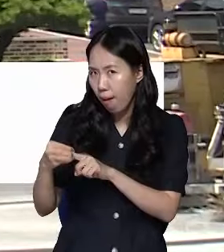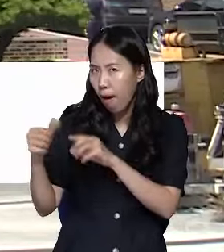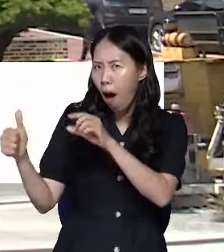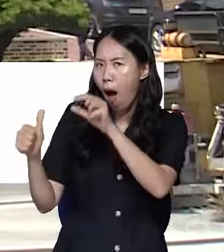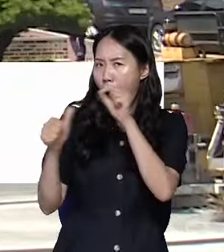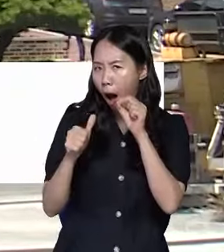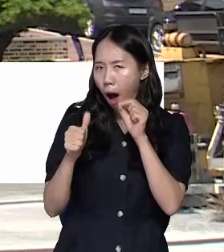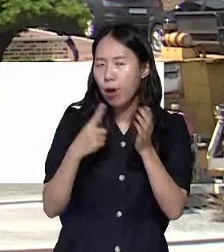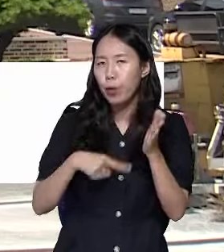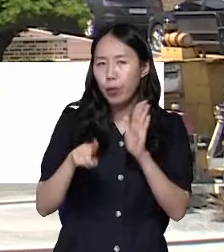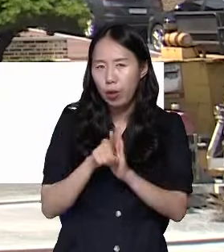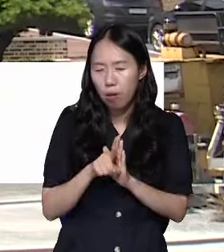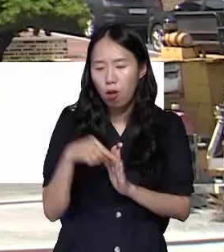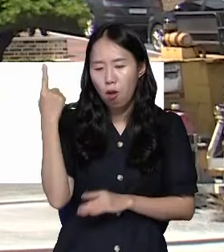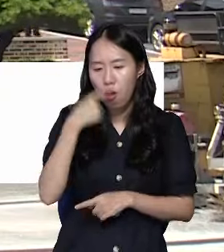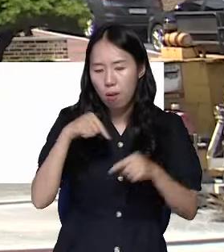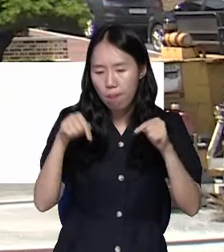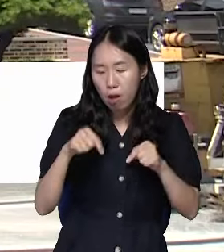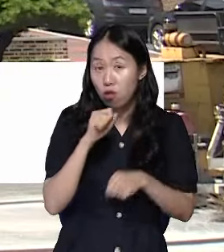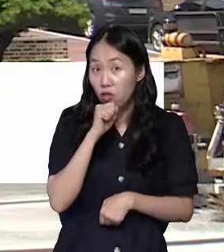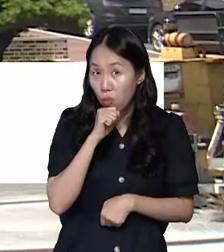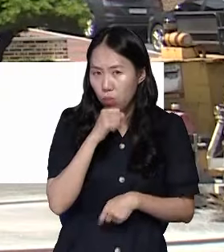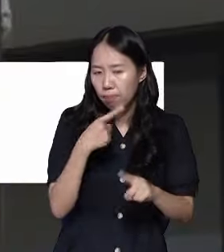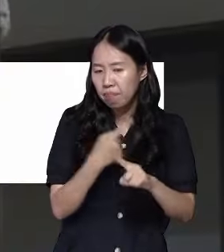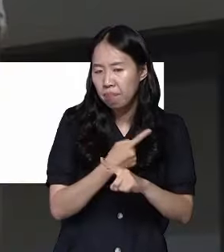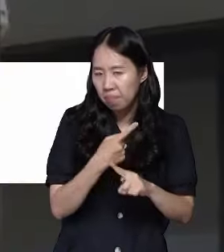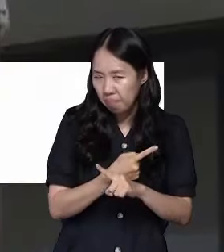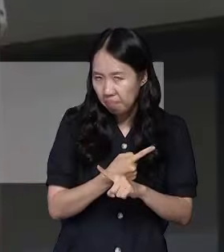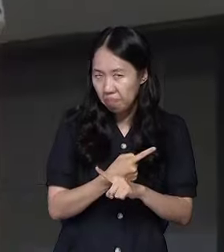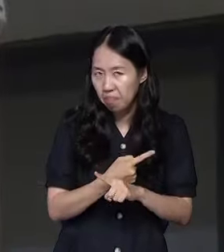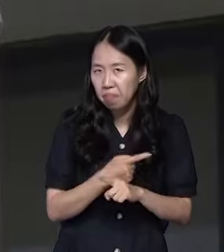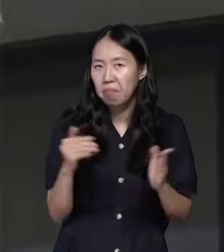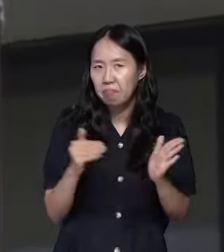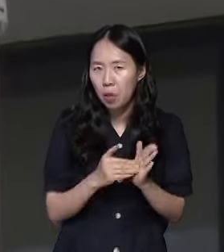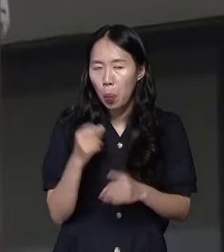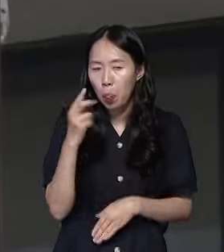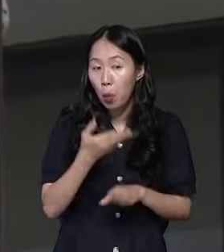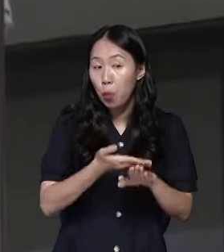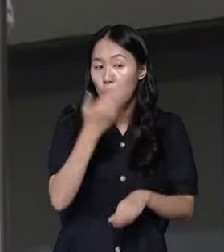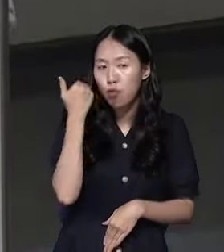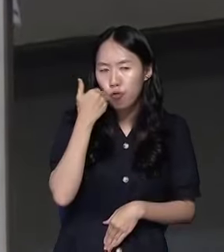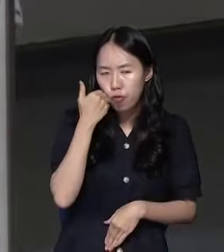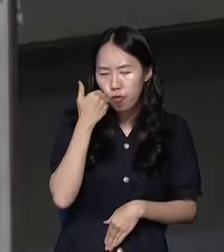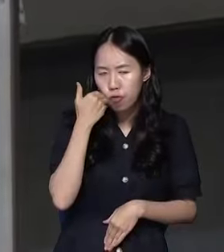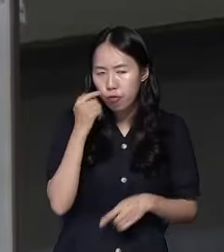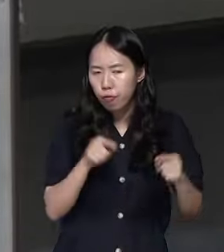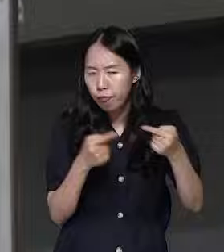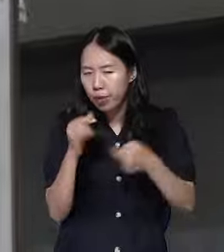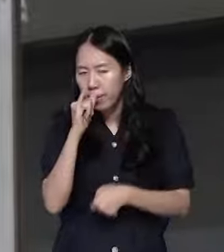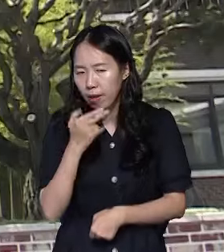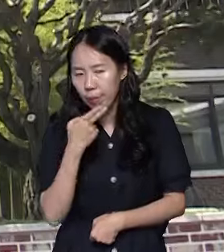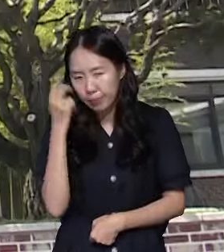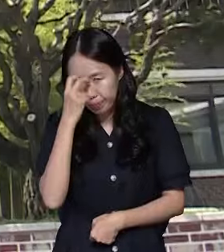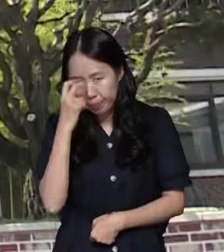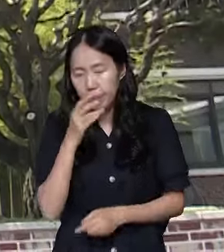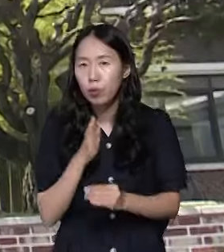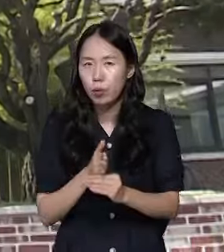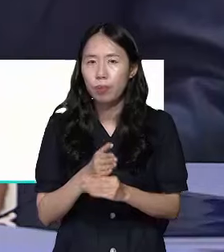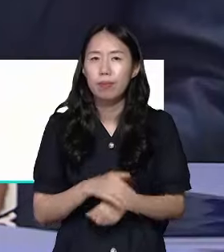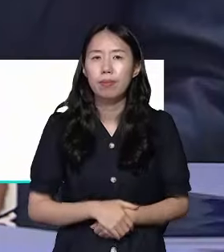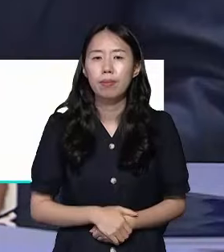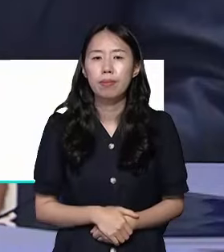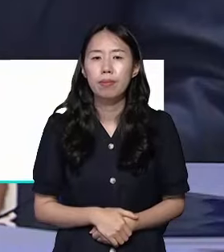채용되도록 후보자 면접 평가 점수의 수정을 요구했다고 보고 윗선의 개입 여부도 수사하고 있습니다.